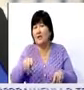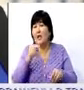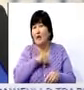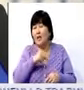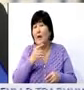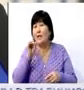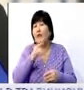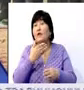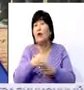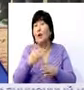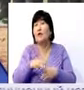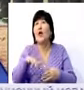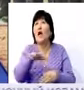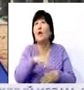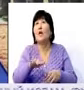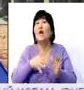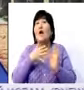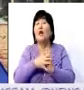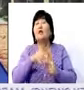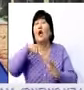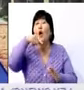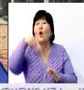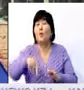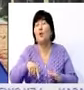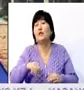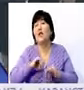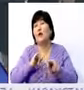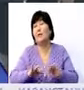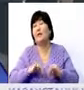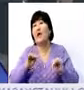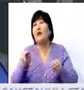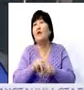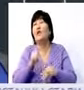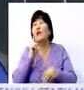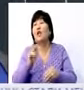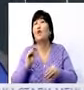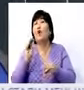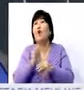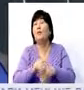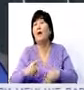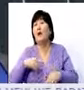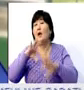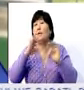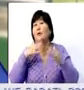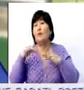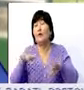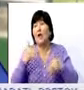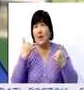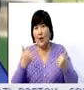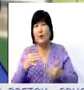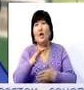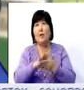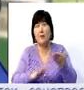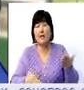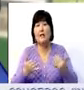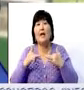истоков нефтяной отрасли региона, осваивал Кумкольское месторождение. Воспитал не одно пополнение профессионалов своего дела, которые сегодня